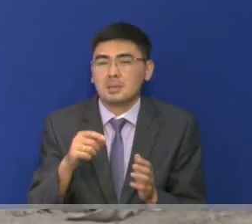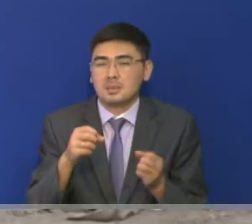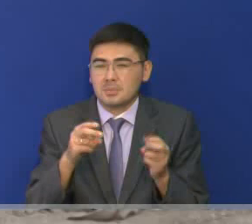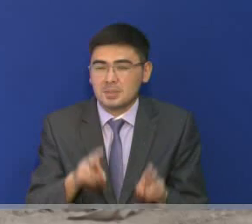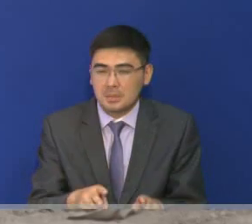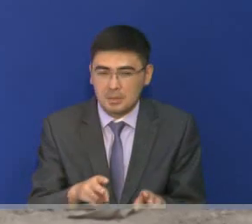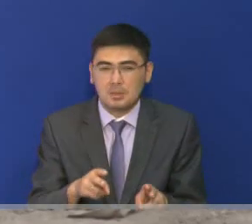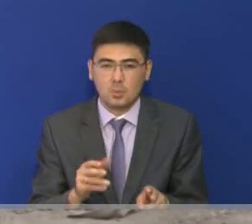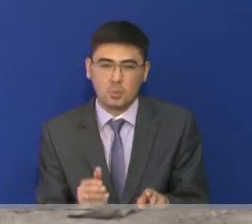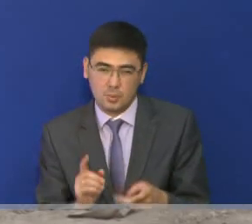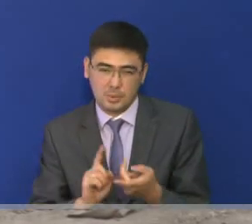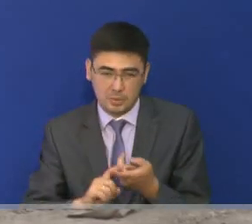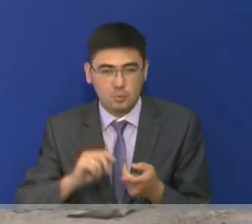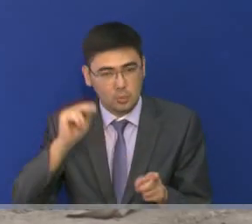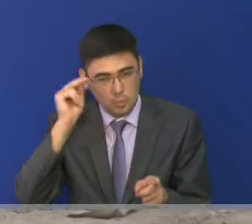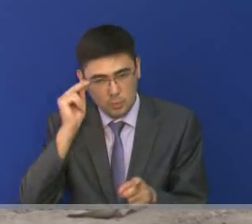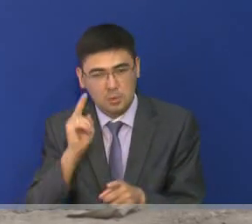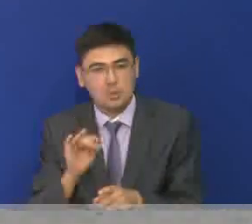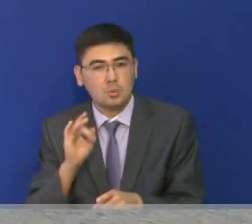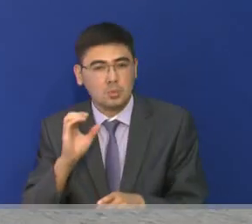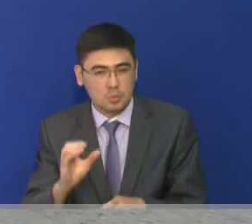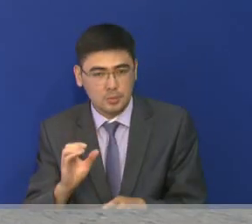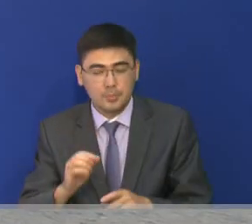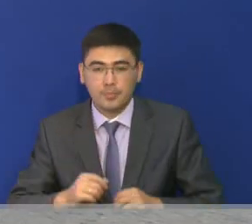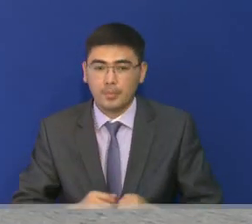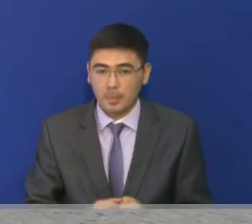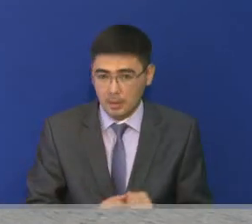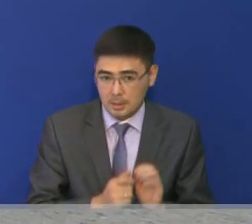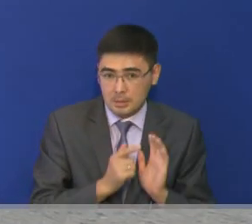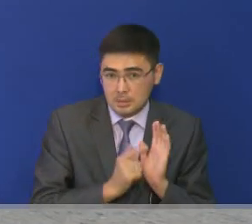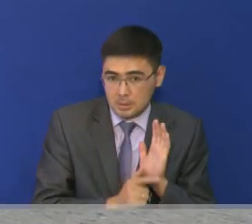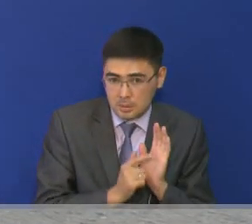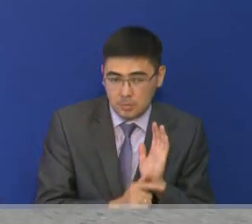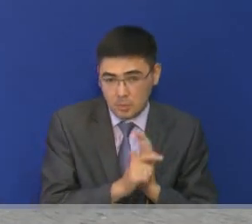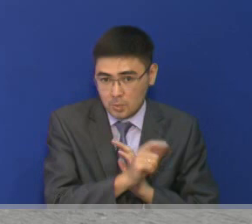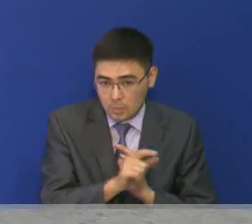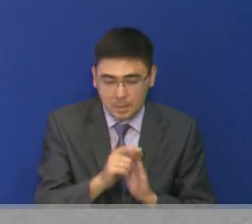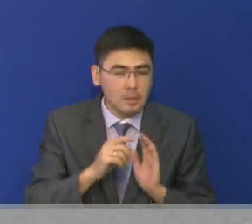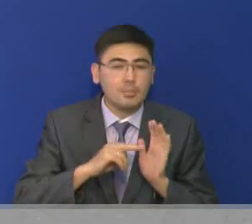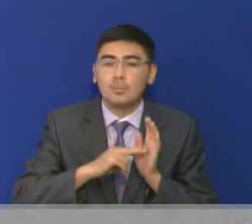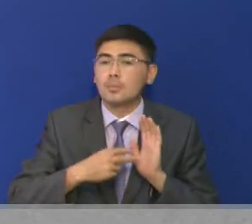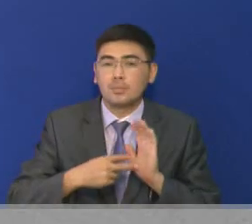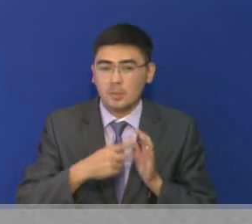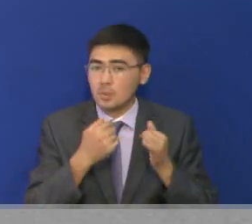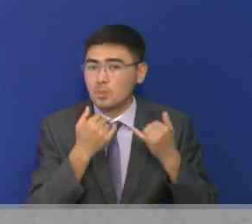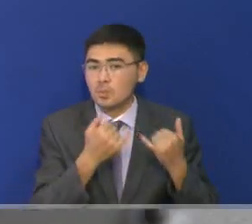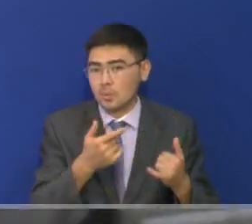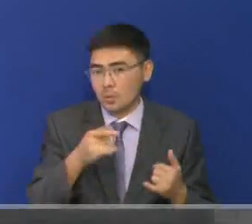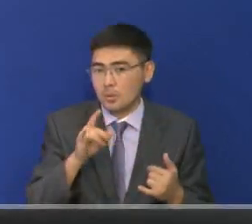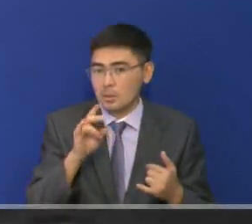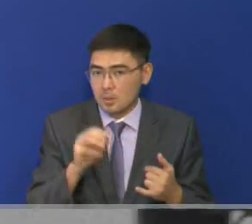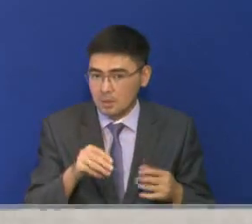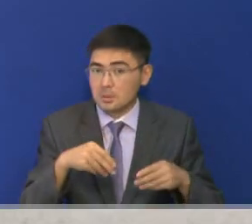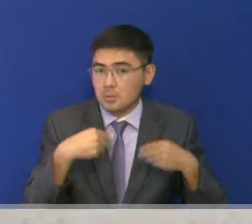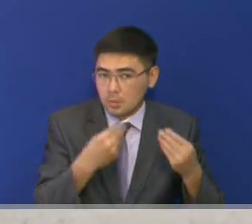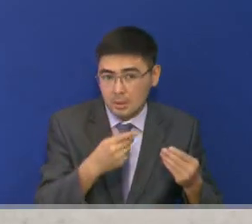білім алуда. Шілде айының ортасында 70 адамға қайтарымсыз грант беру жоспарланып отыр. Жұмыспен қамту орталығы мамандарының айтуынша,